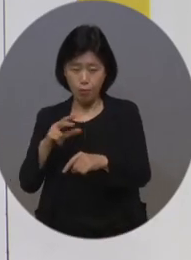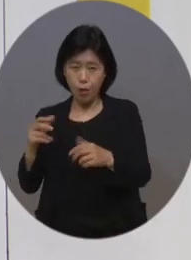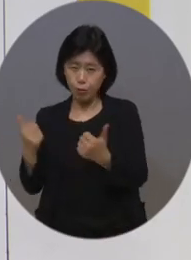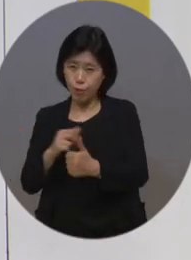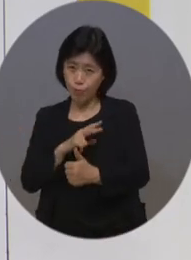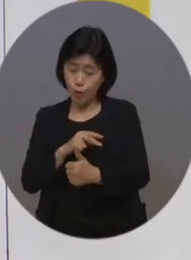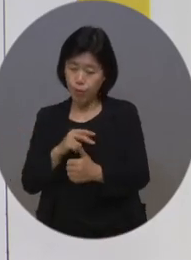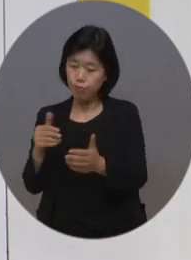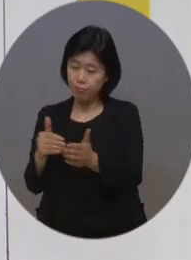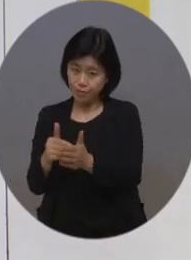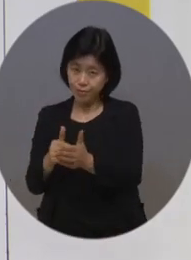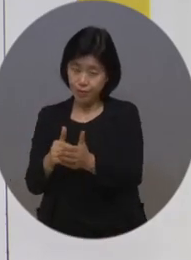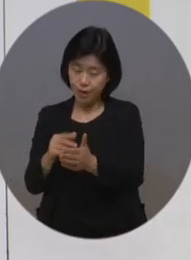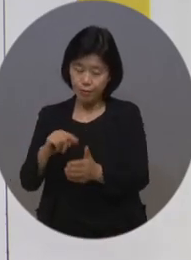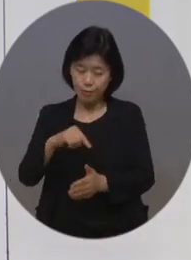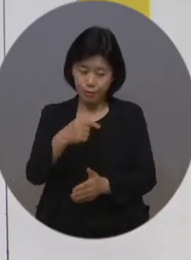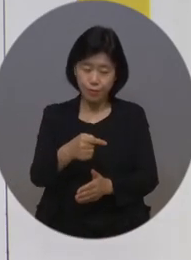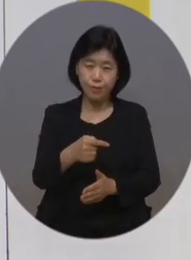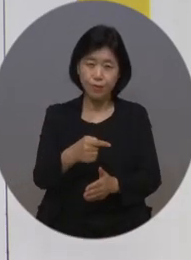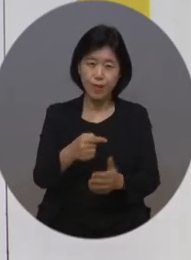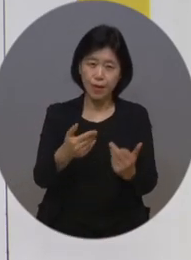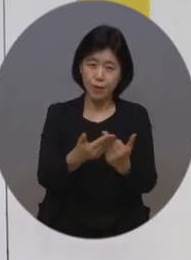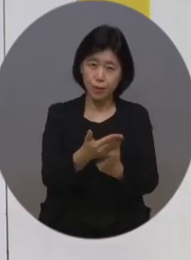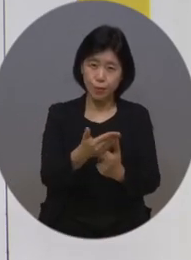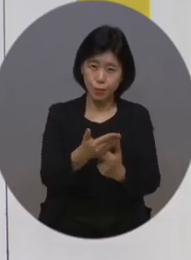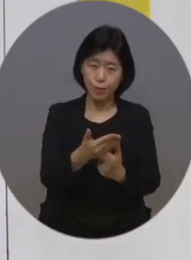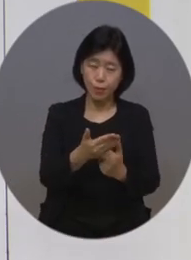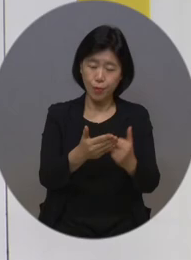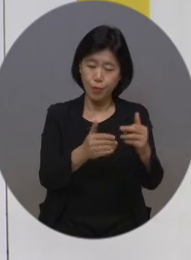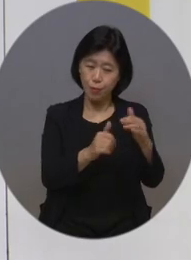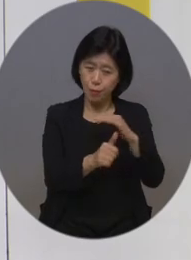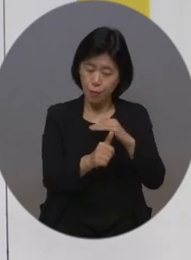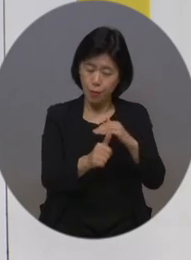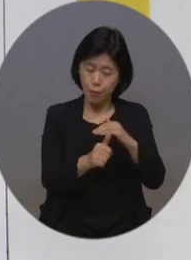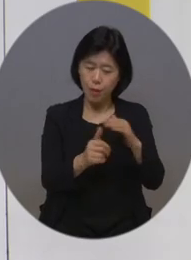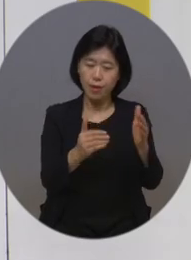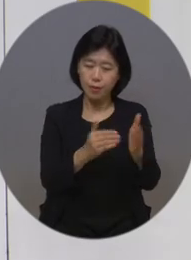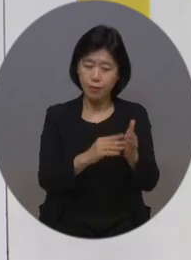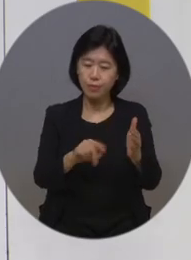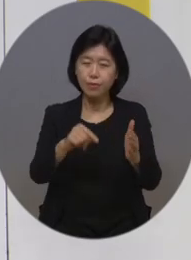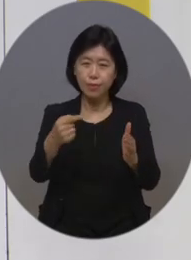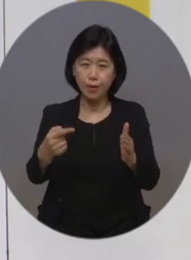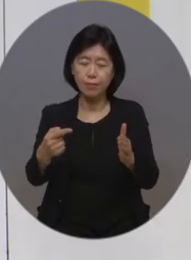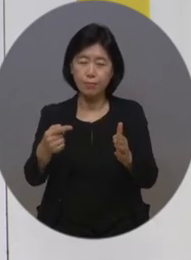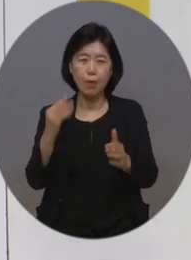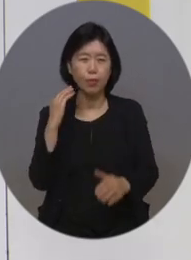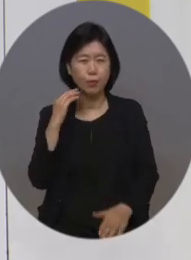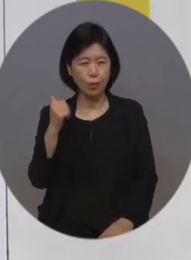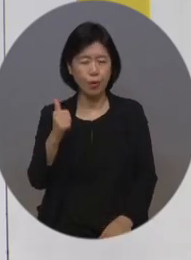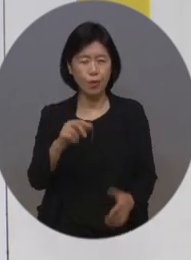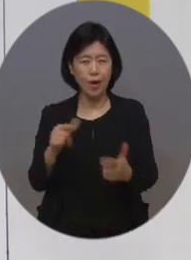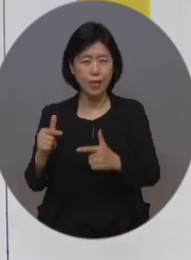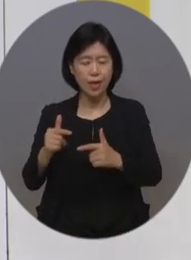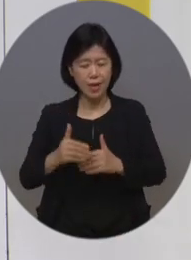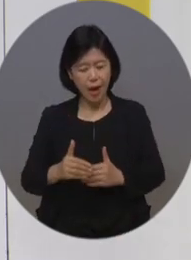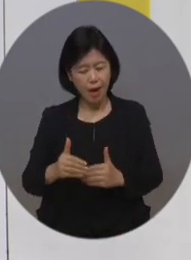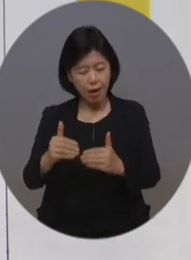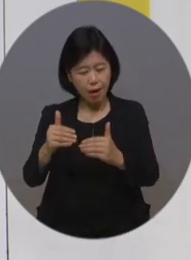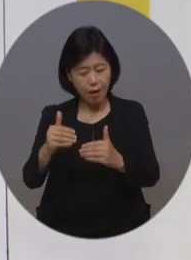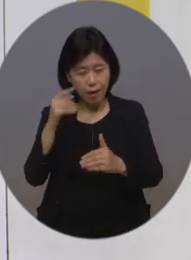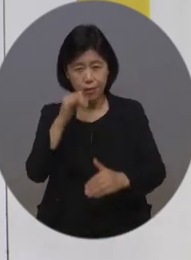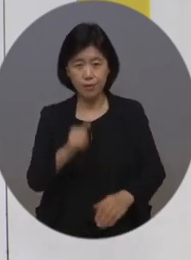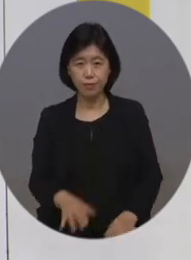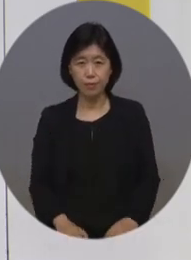하시나요 그러면 어 어떤 일을 하나 할 때도 4 그 그 영혼을 다